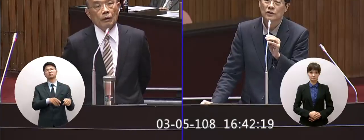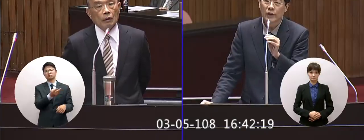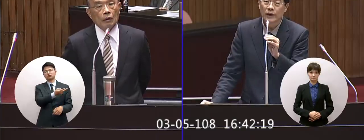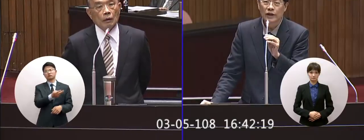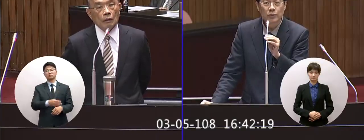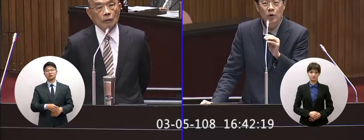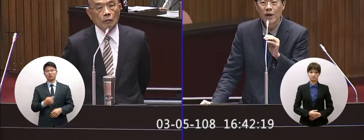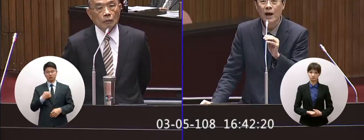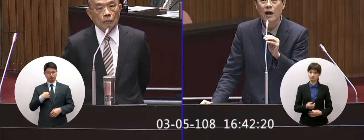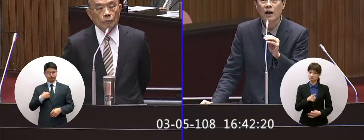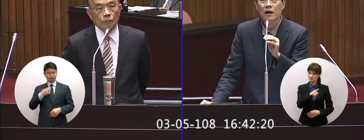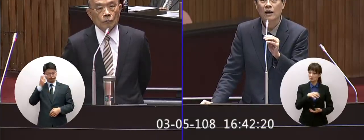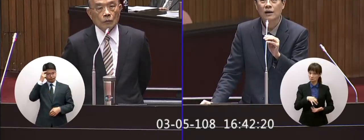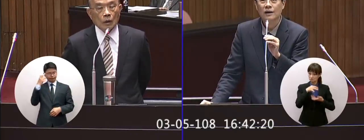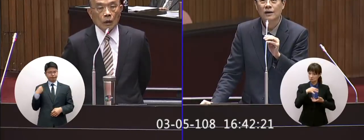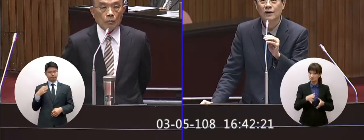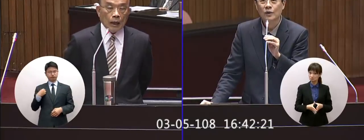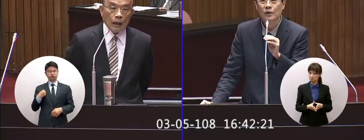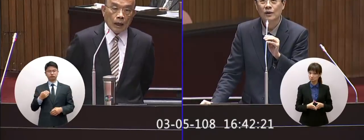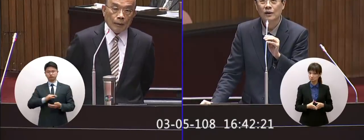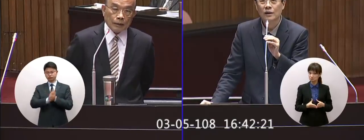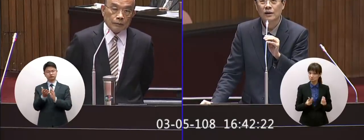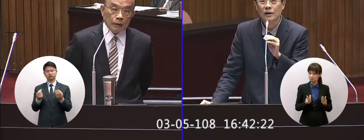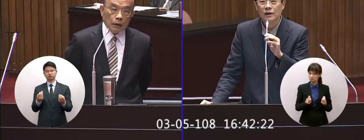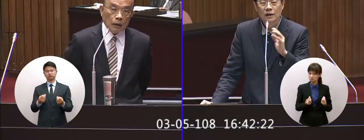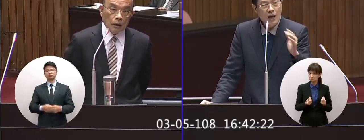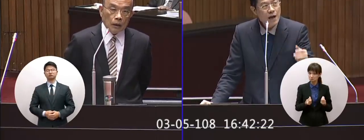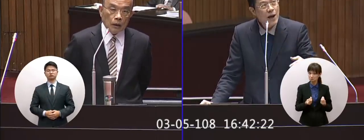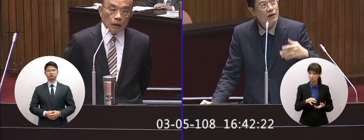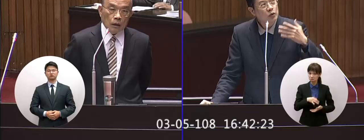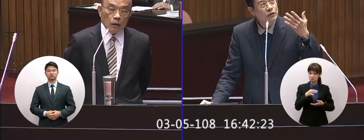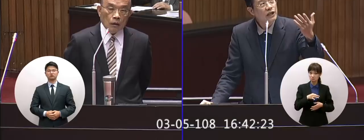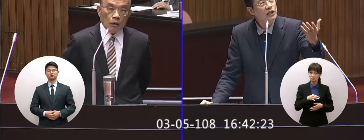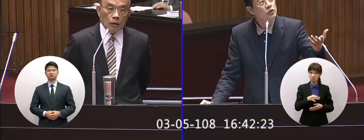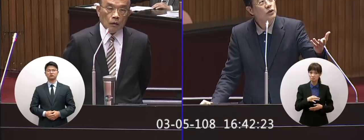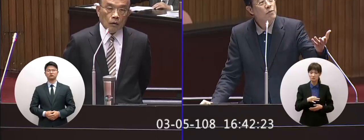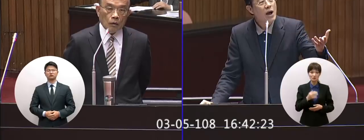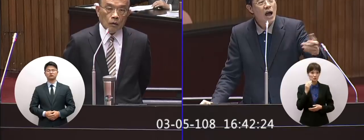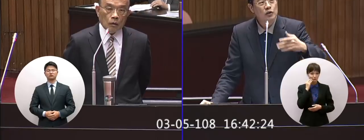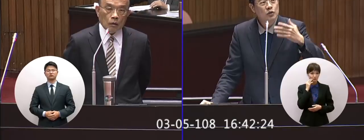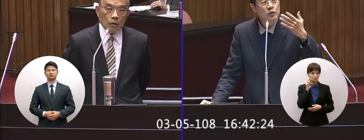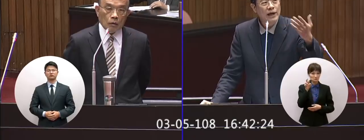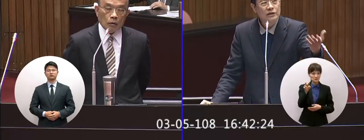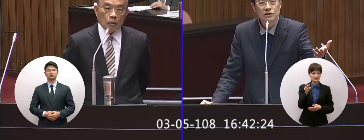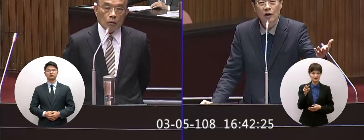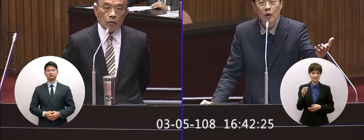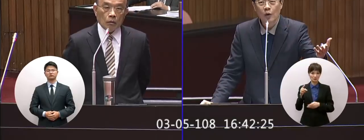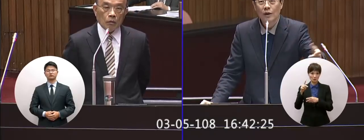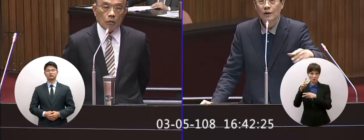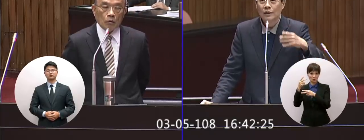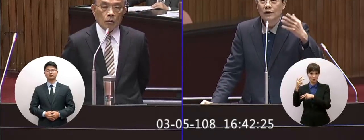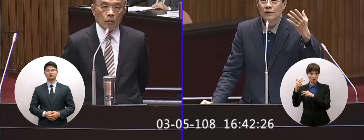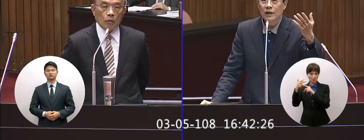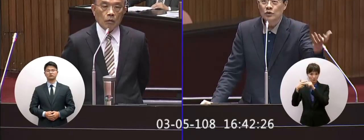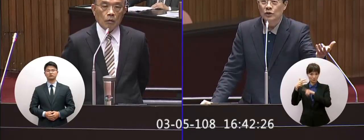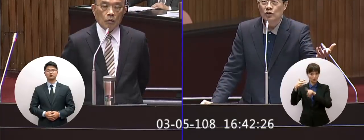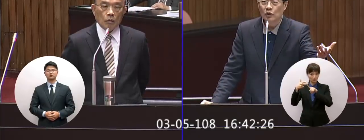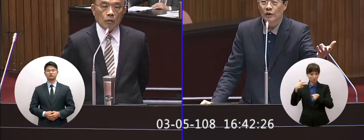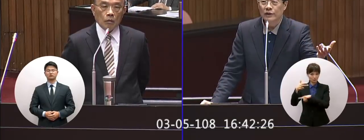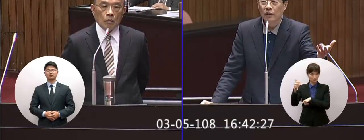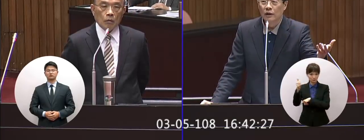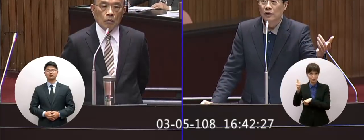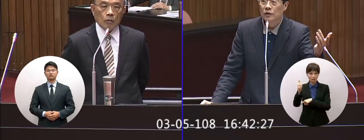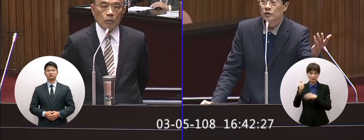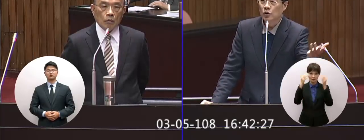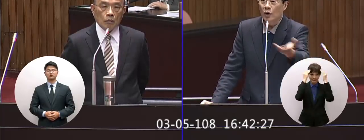变的。 所以你不害怕？ 害怕什么？ 害怕如果这一组人马出来的时候，当选